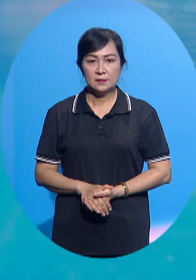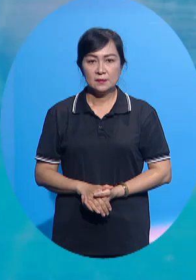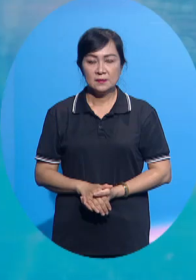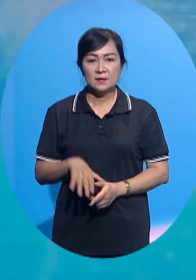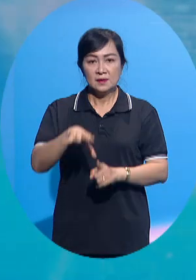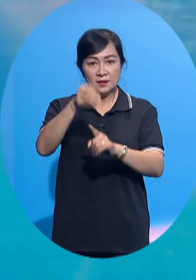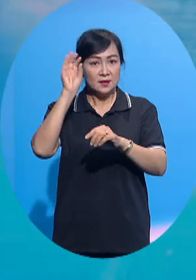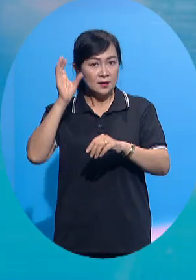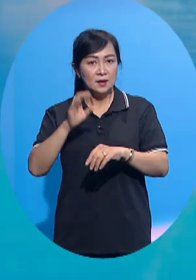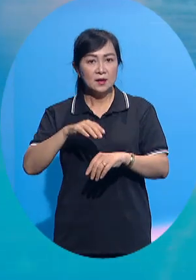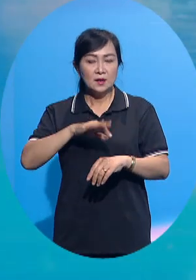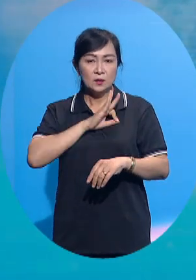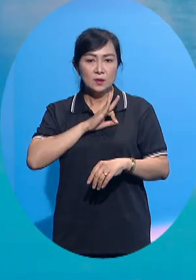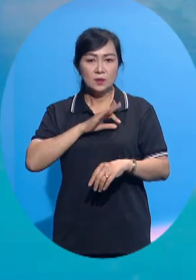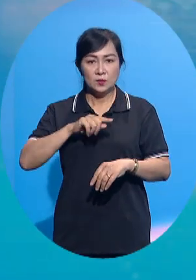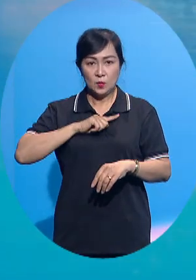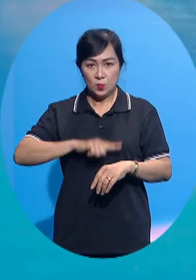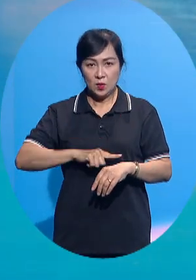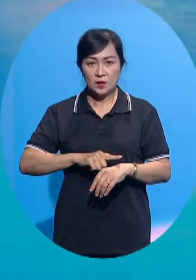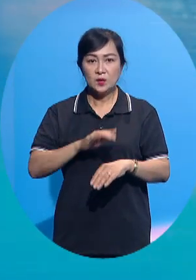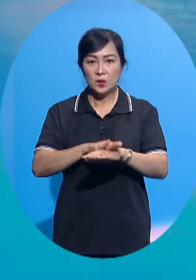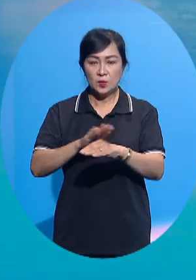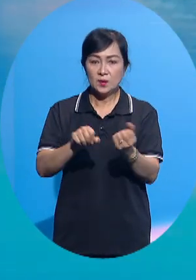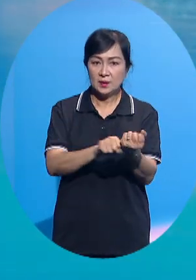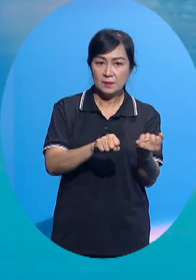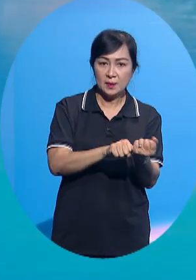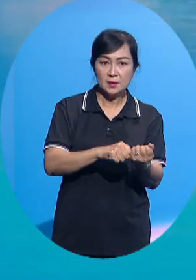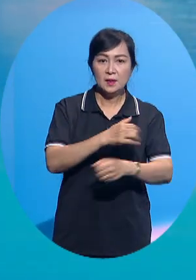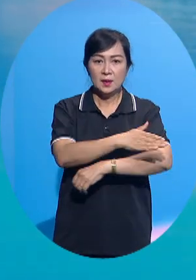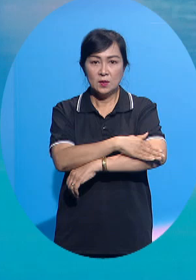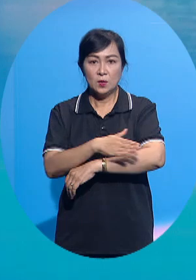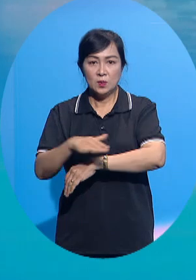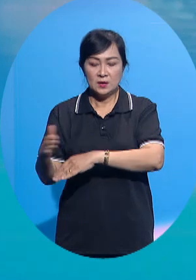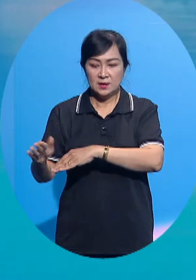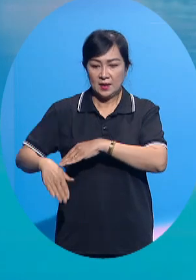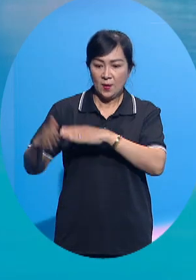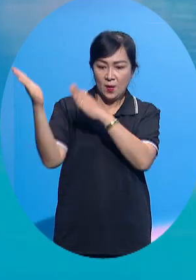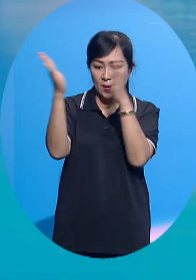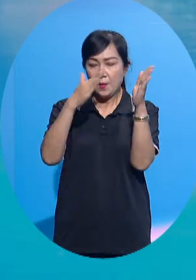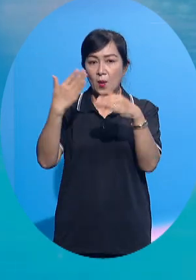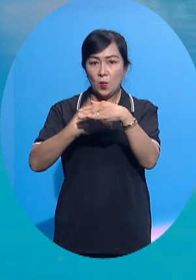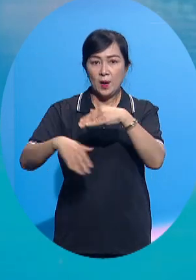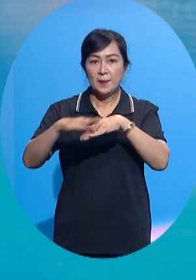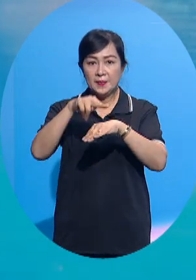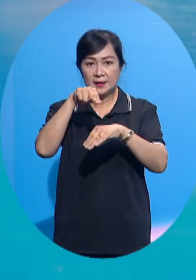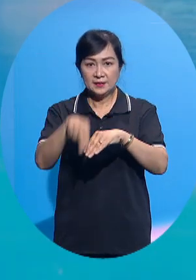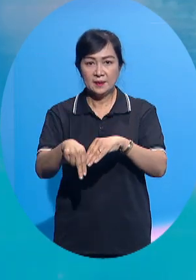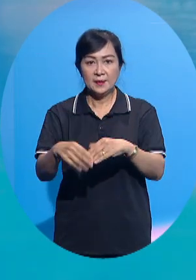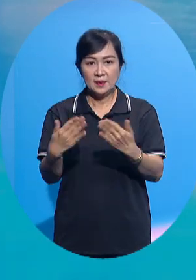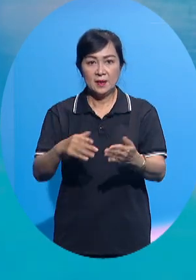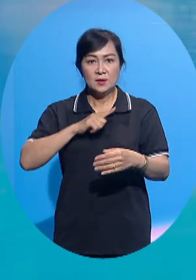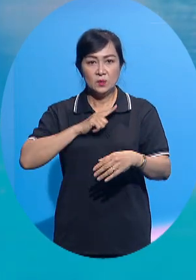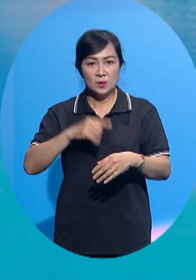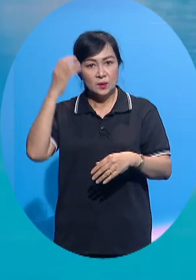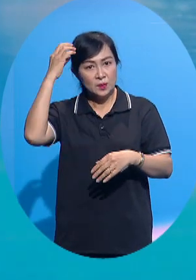tin thế giới chủ tịch Trung Quốc Tập Cận Bình đã kêu gọi để mạnh các nỗ lực cứu trợ sau khi bảo G ghi quét qua miền Nam nước này tính đến hiện